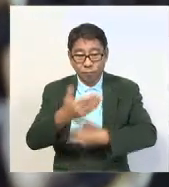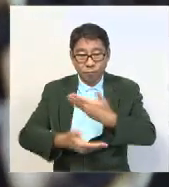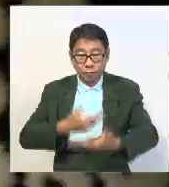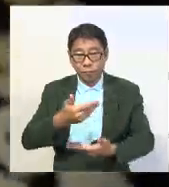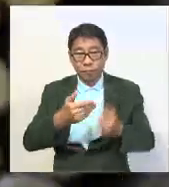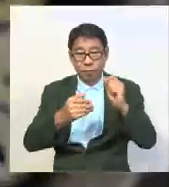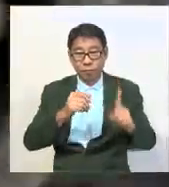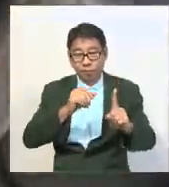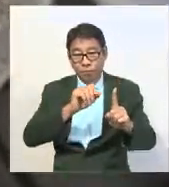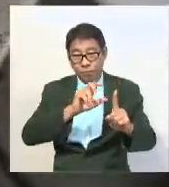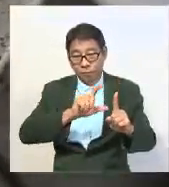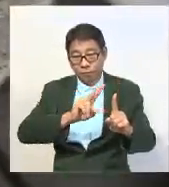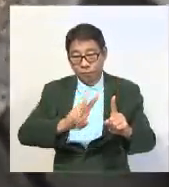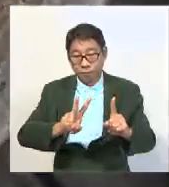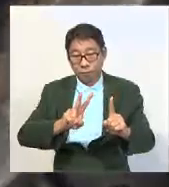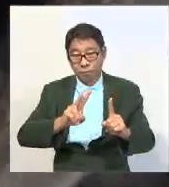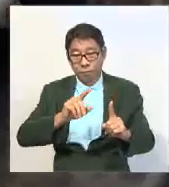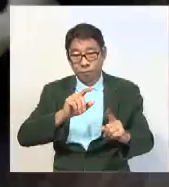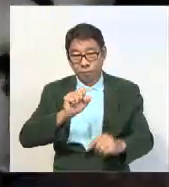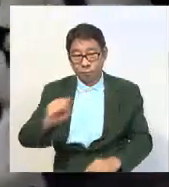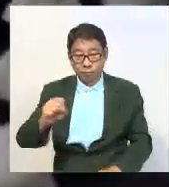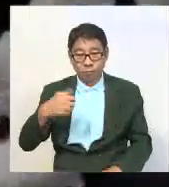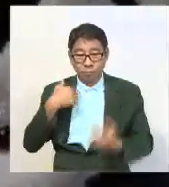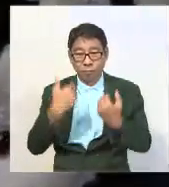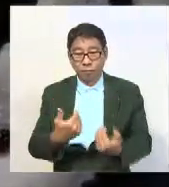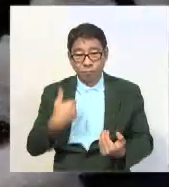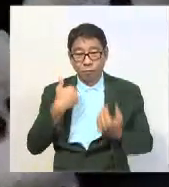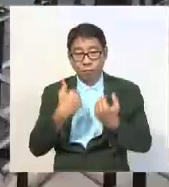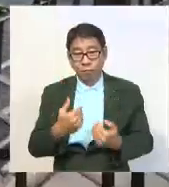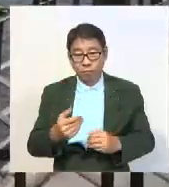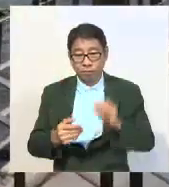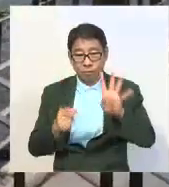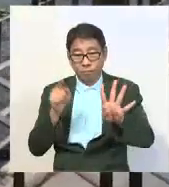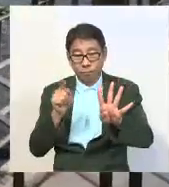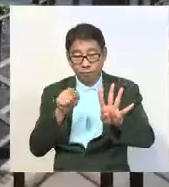1ล้าน1แสน20,000ล้านบาทเพิ่มขึ้นประมาณ 4.7%